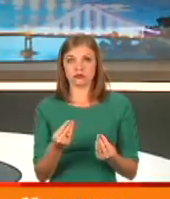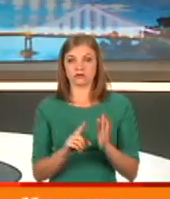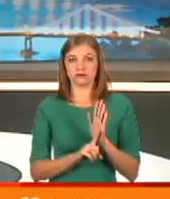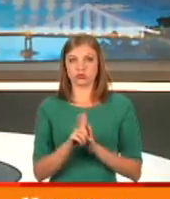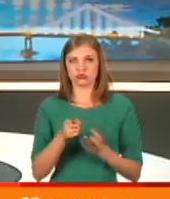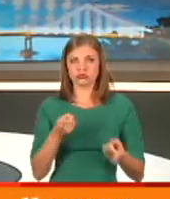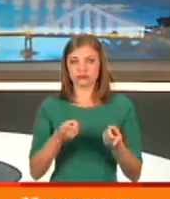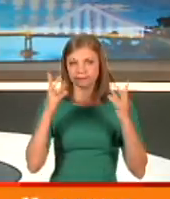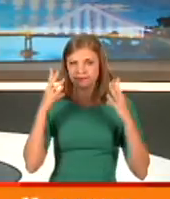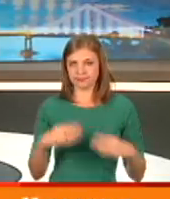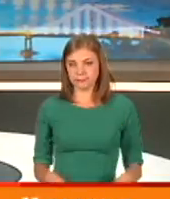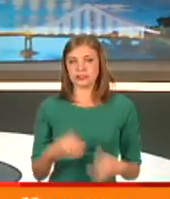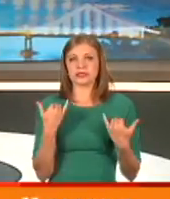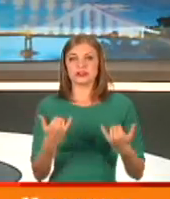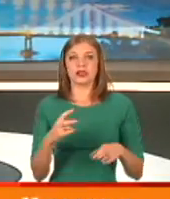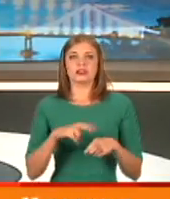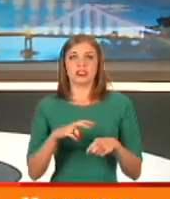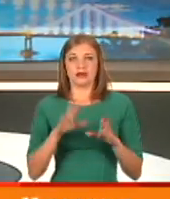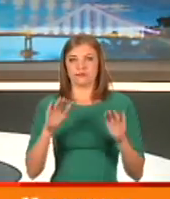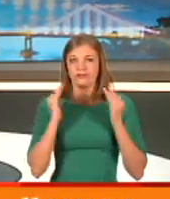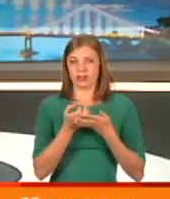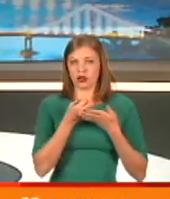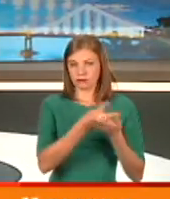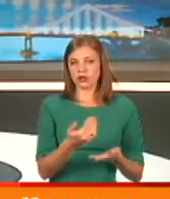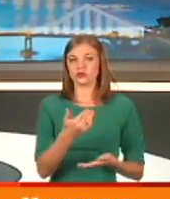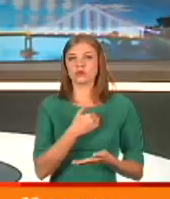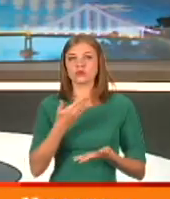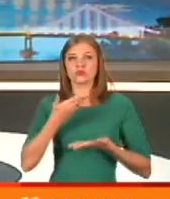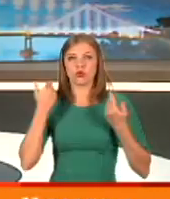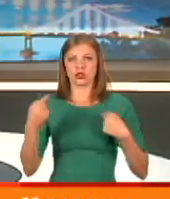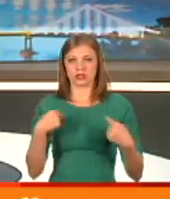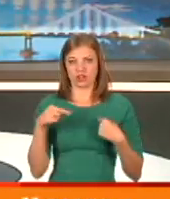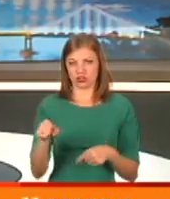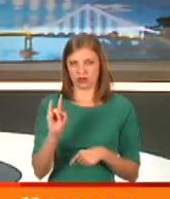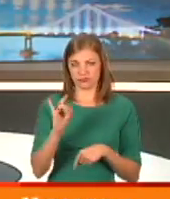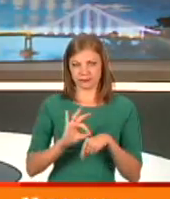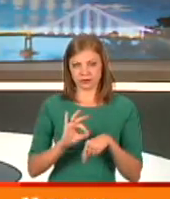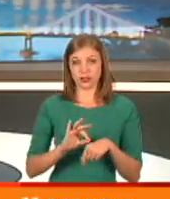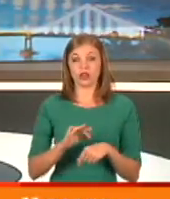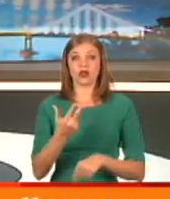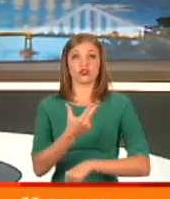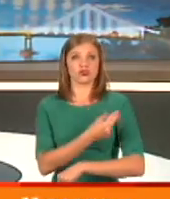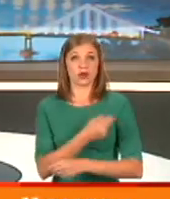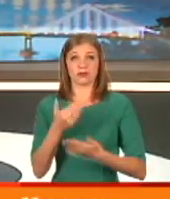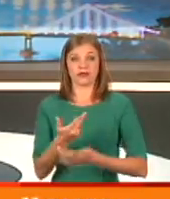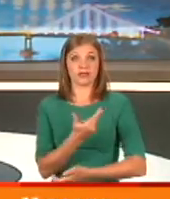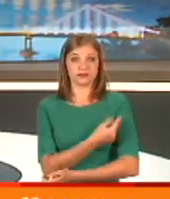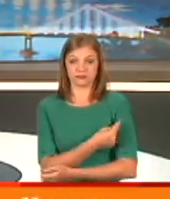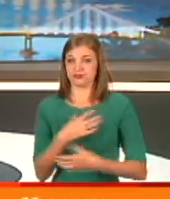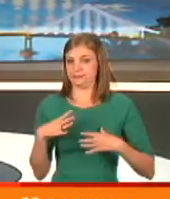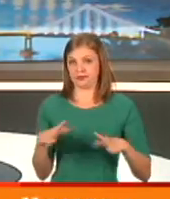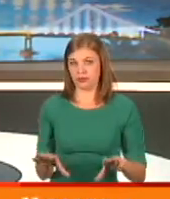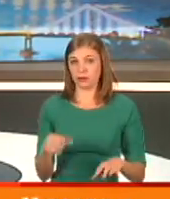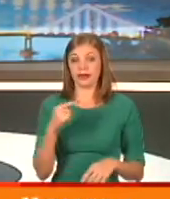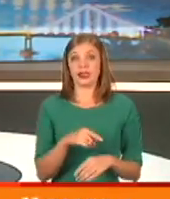почало судомити все тіло. Зараз лікарі в реанімації намагаються полегшити страждання хворої дитини. Щеплення від правця хлопчик не